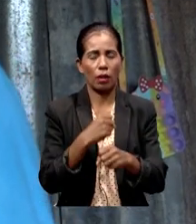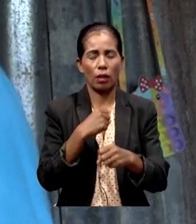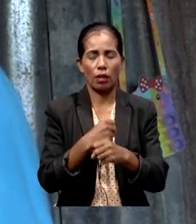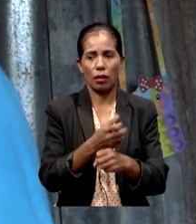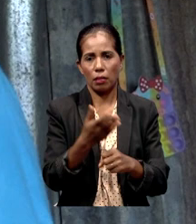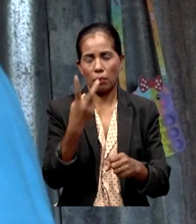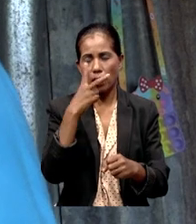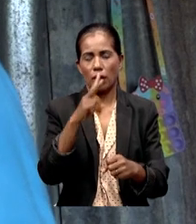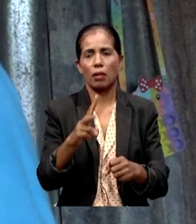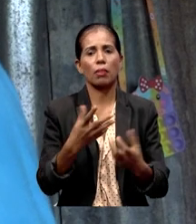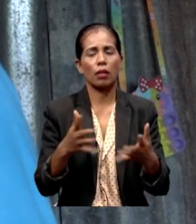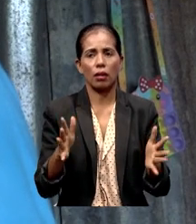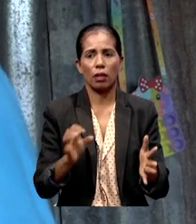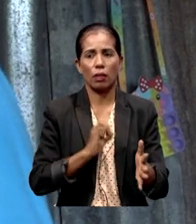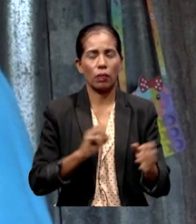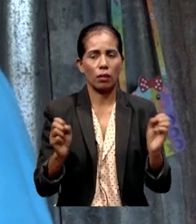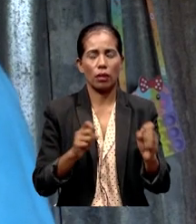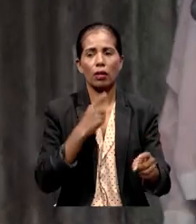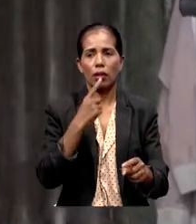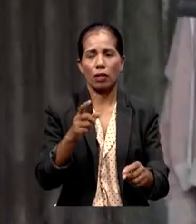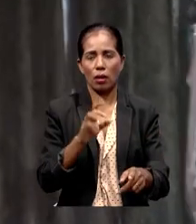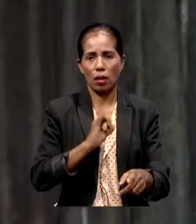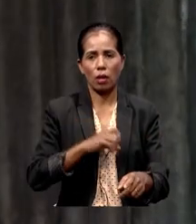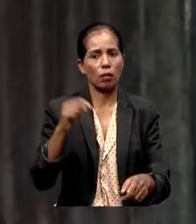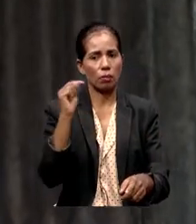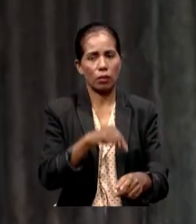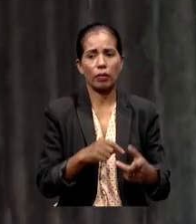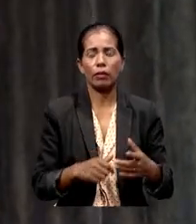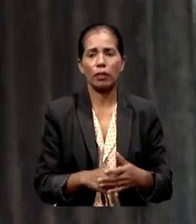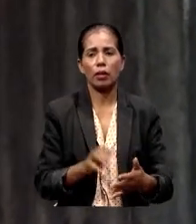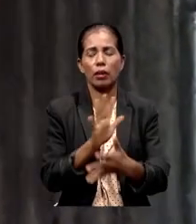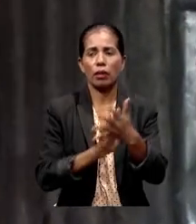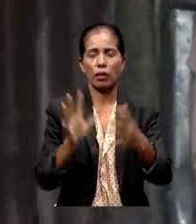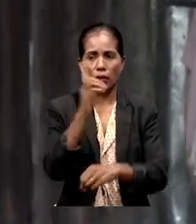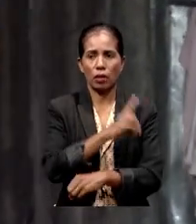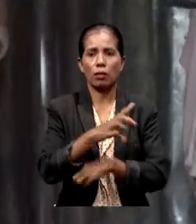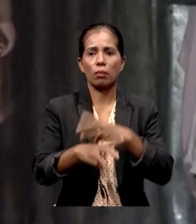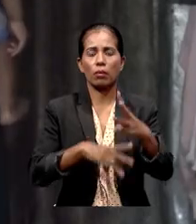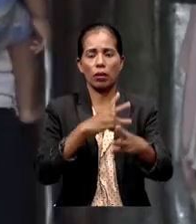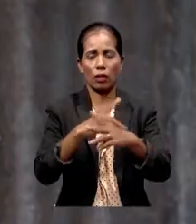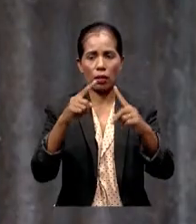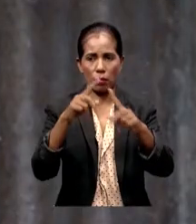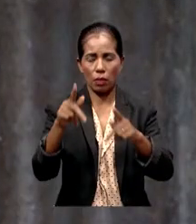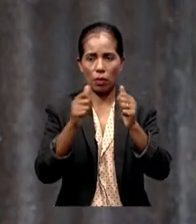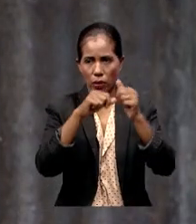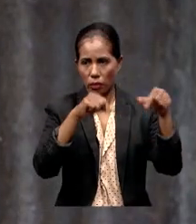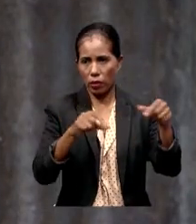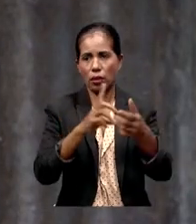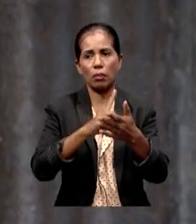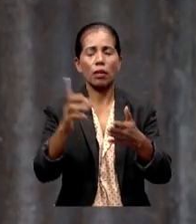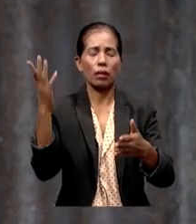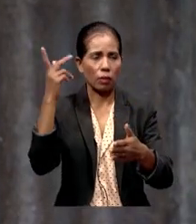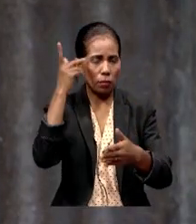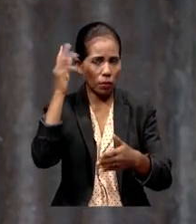mai cek malaya au lako ya madian hau bosok teng antes ne ia selebrasan lorong mundial ba ema ho deficiencia ya semana kotuk primer